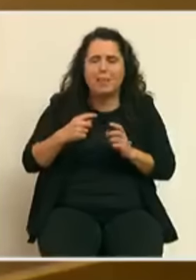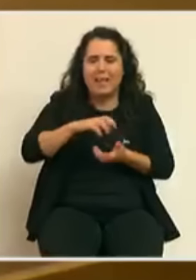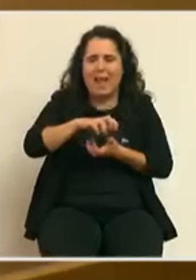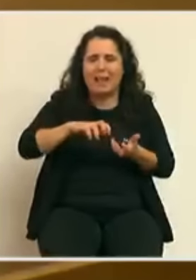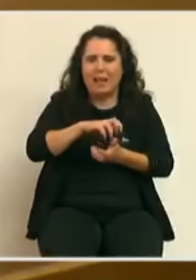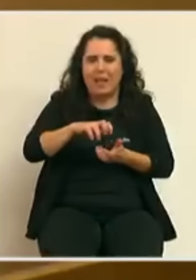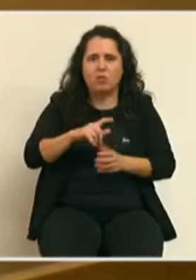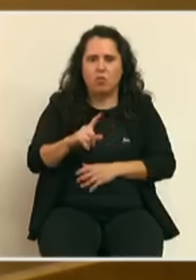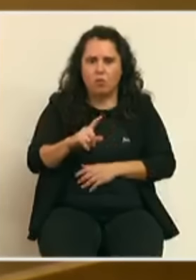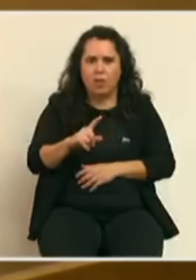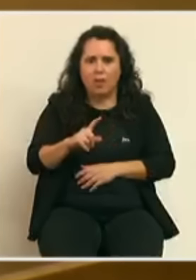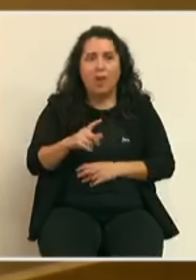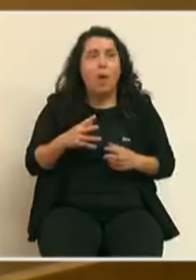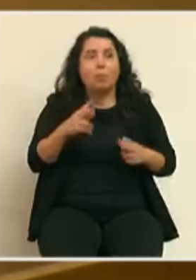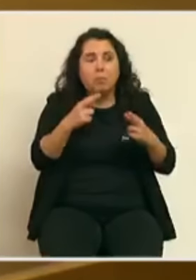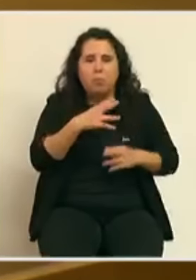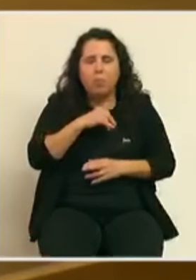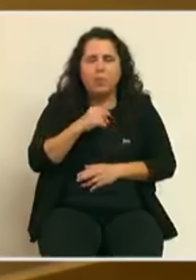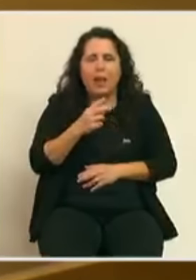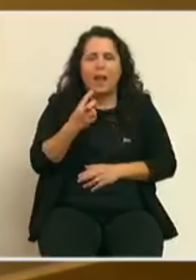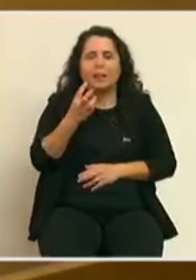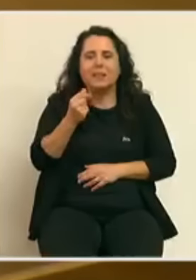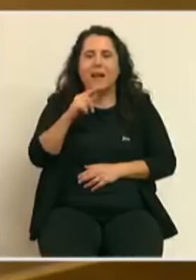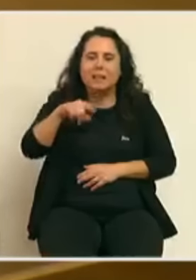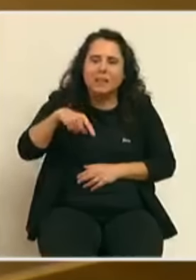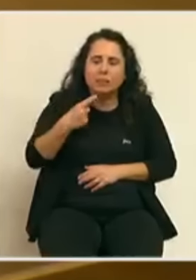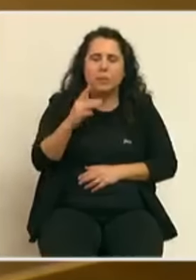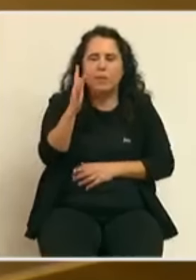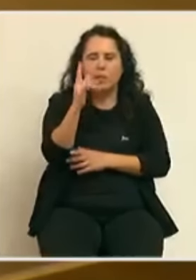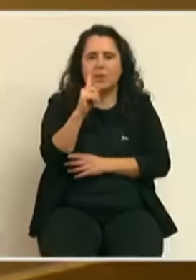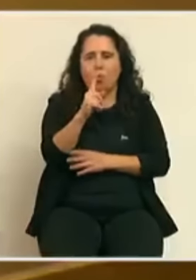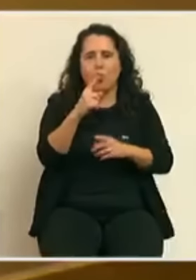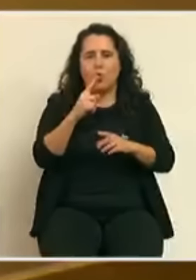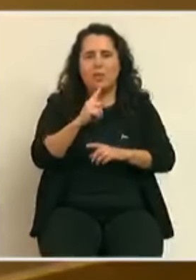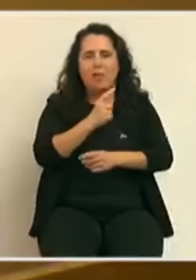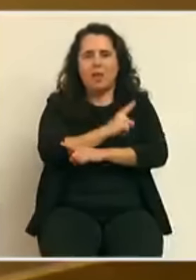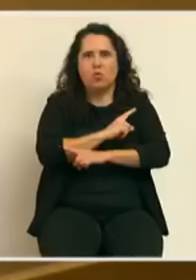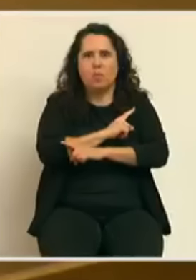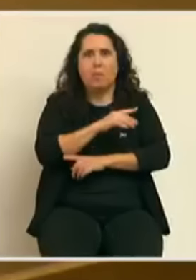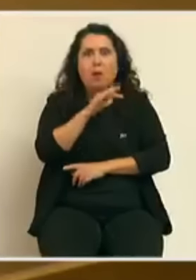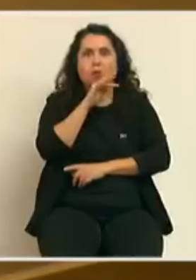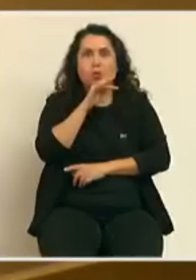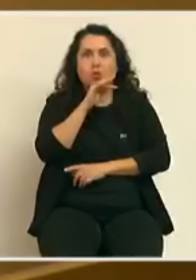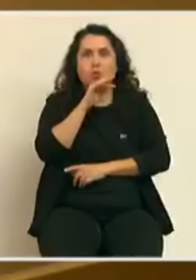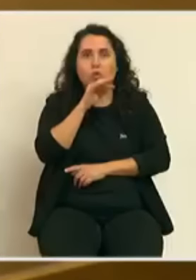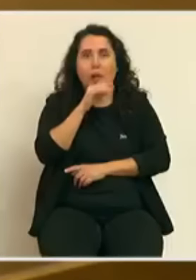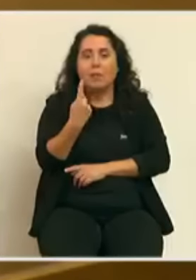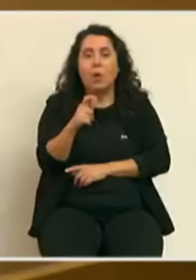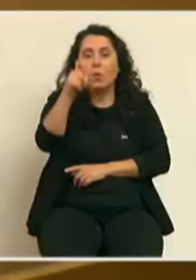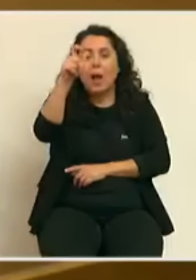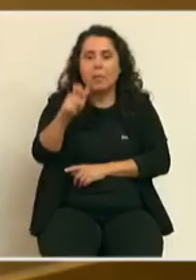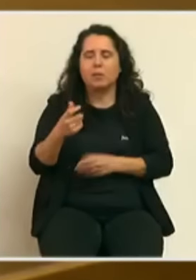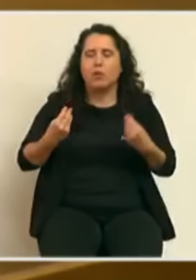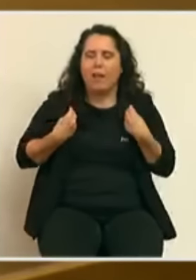Encara hi havia esperança. Tres dies després de la dana, el divendres 1 de novembre, encara es va trobar una persona